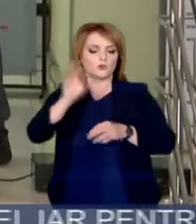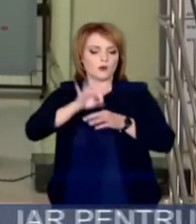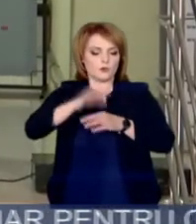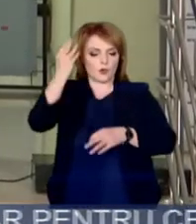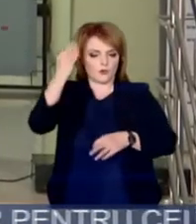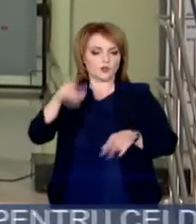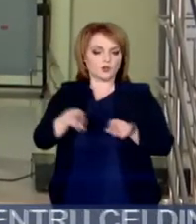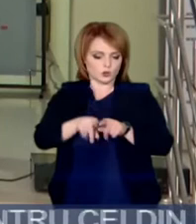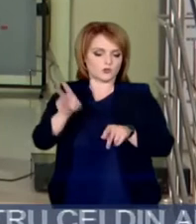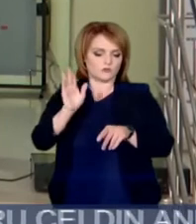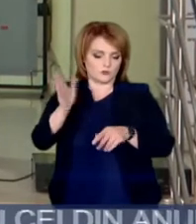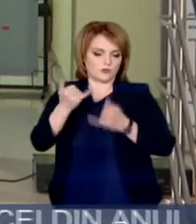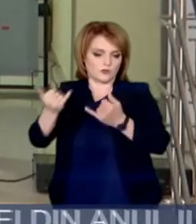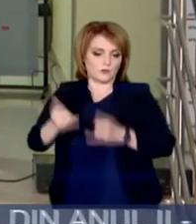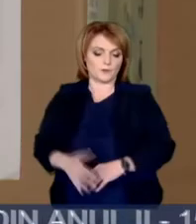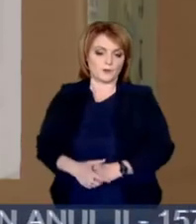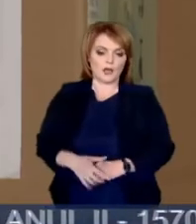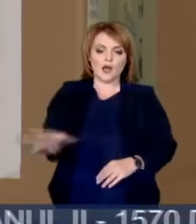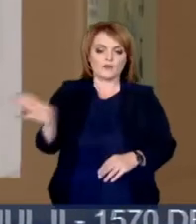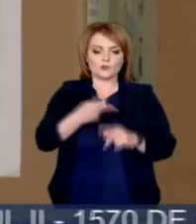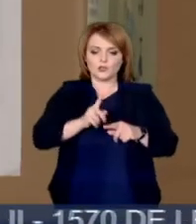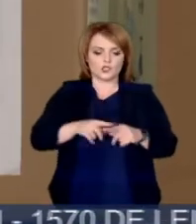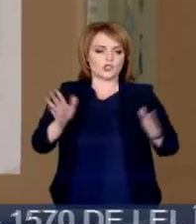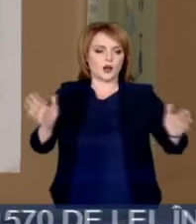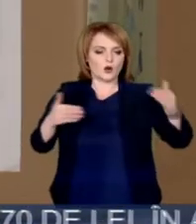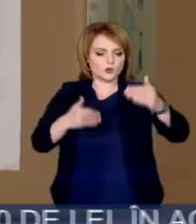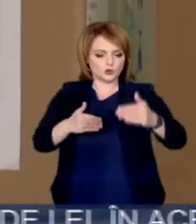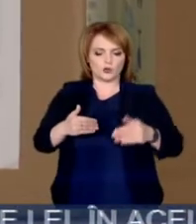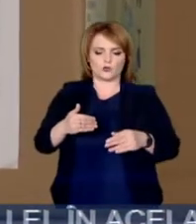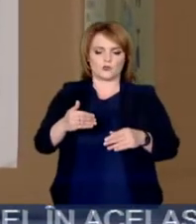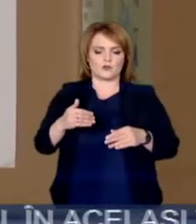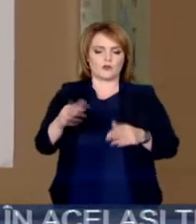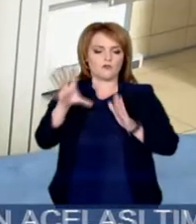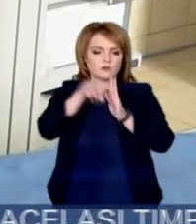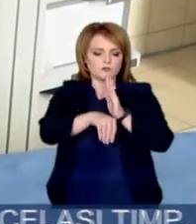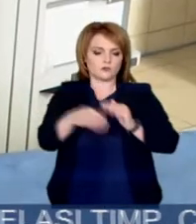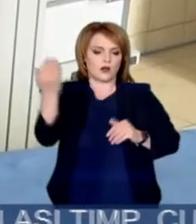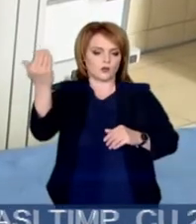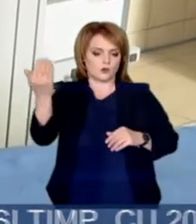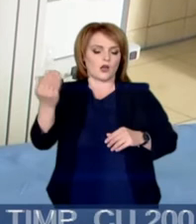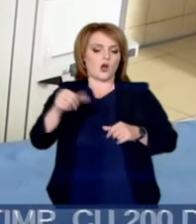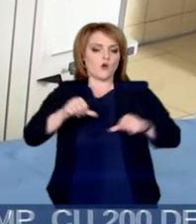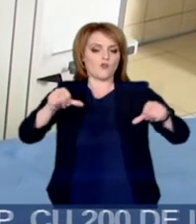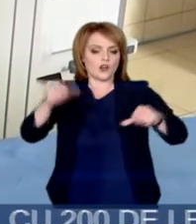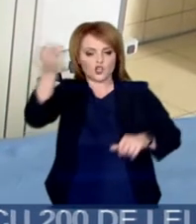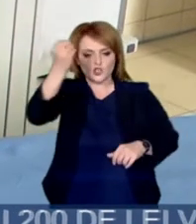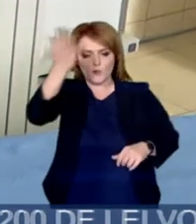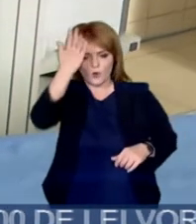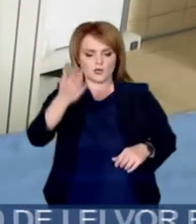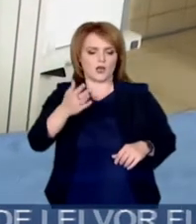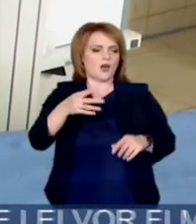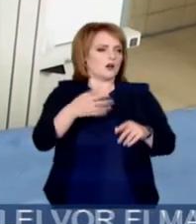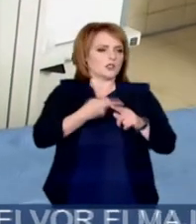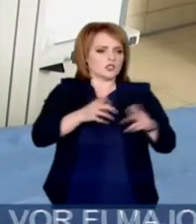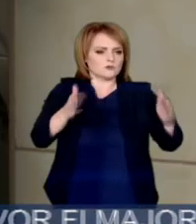Donația din partea guvernului Japoniei conține 2 fibrobronhoscoape, un videolaringoscop, 25 de pompe de infuzie,